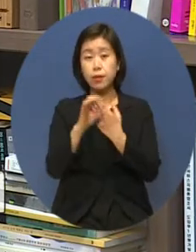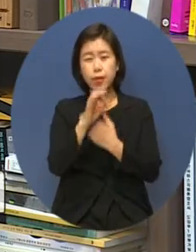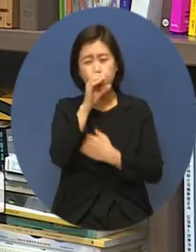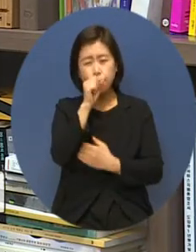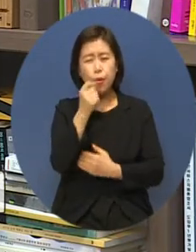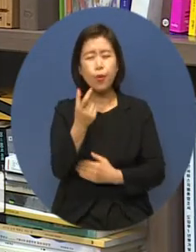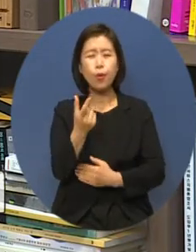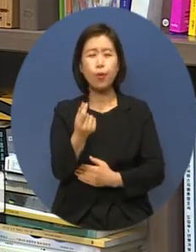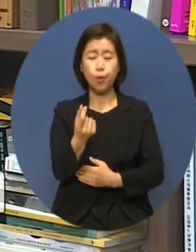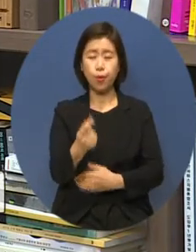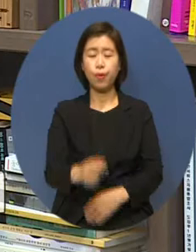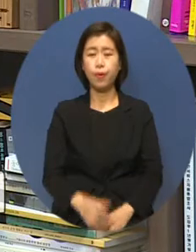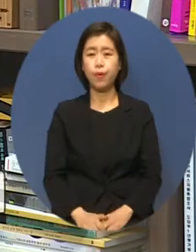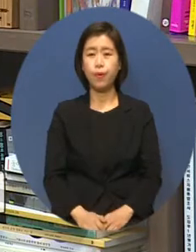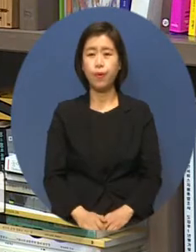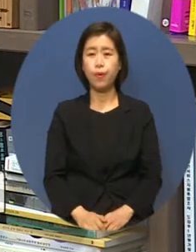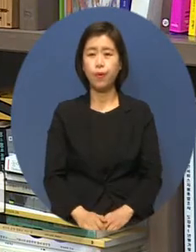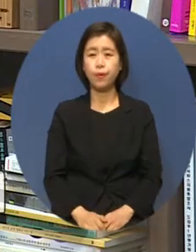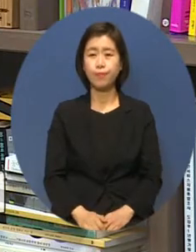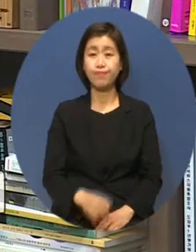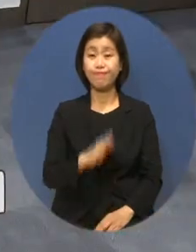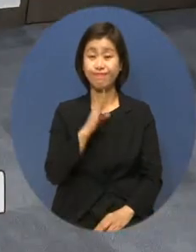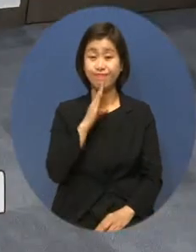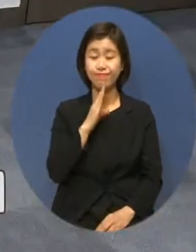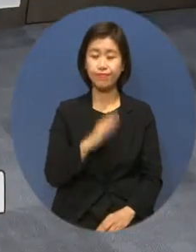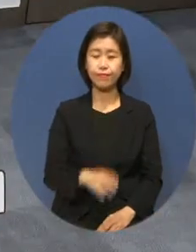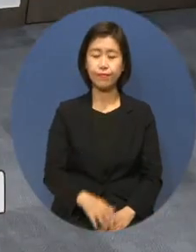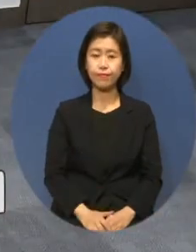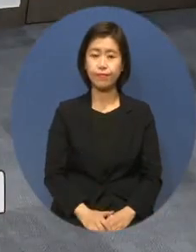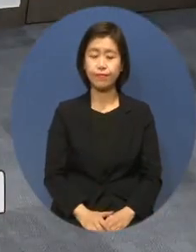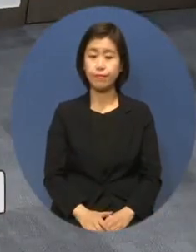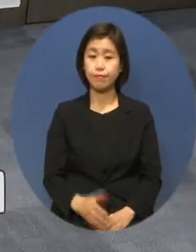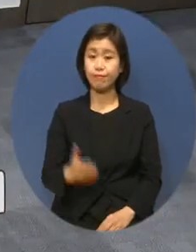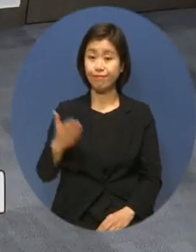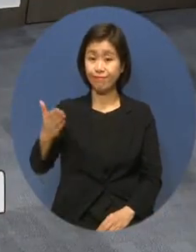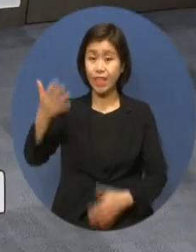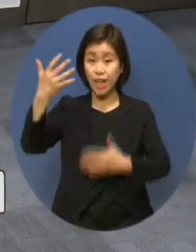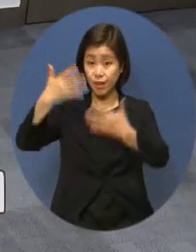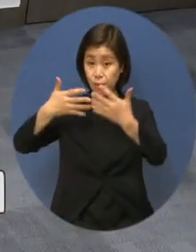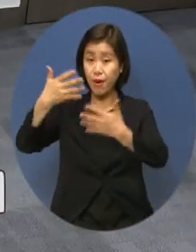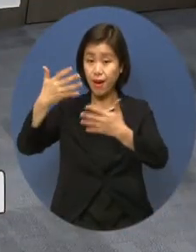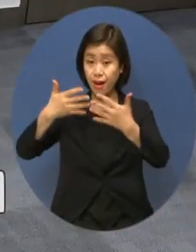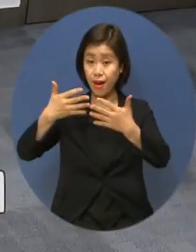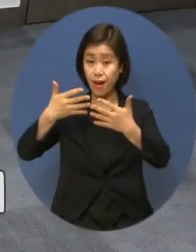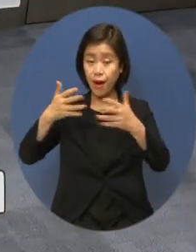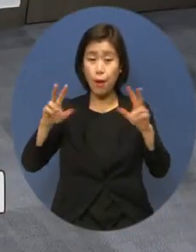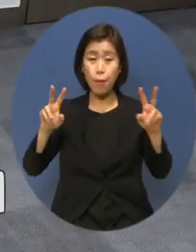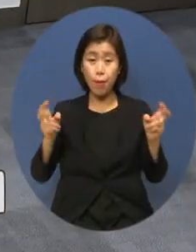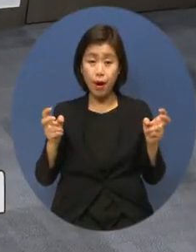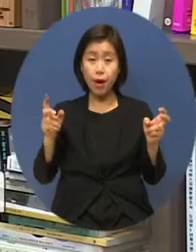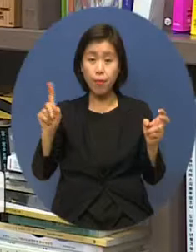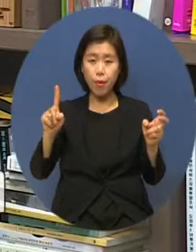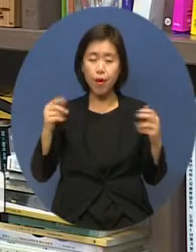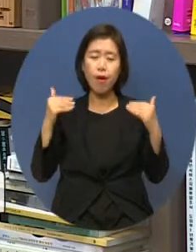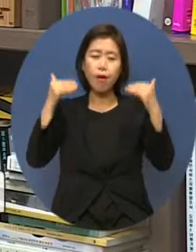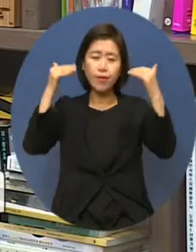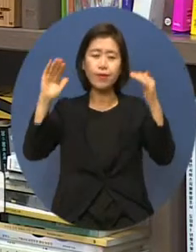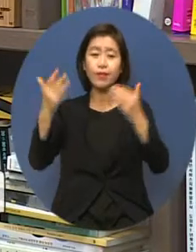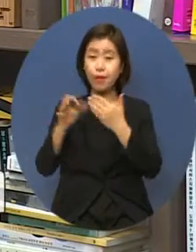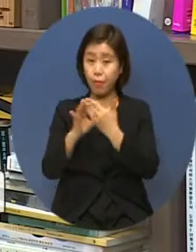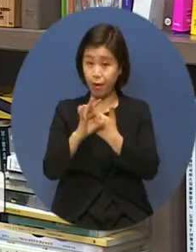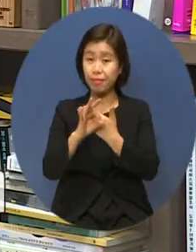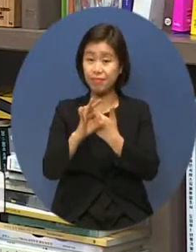항상 확인을 했었거든요. 네, 맞아요. 네. 그 어른이 되면이라는 이 영화가 혹시